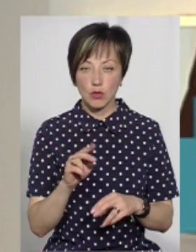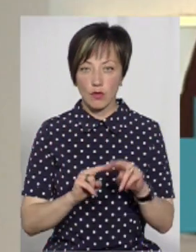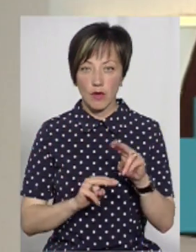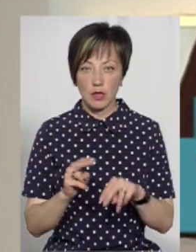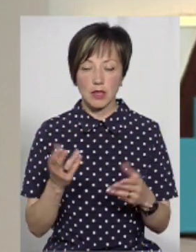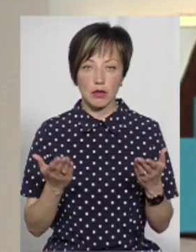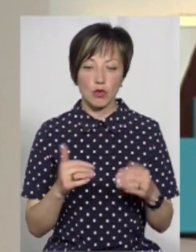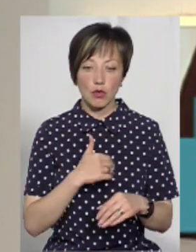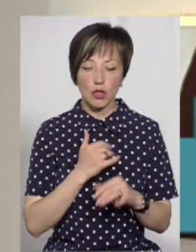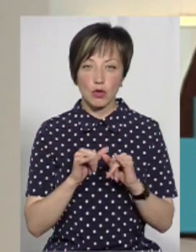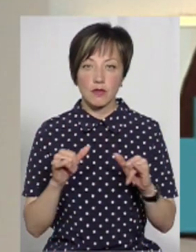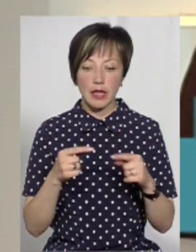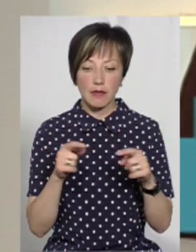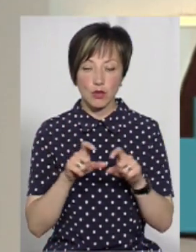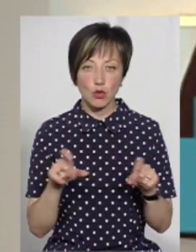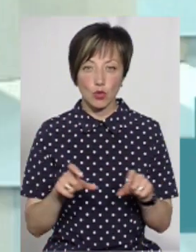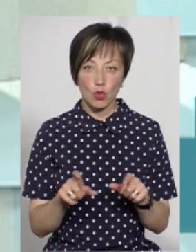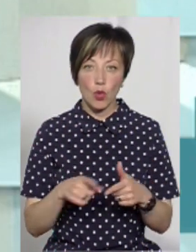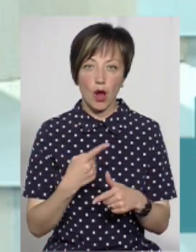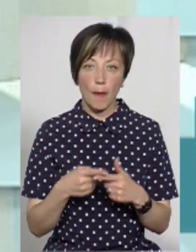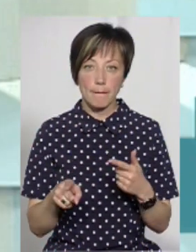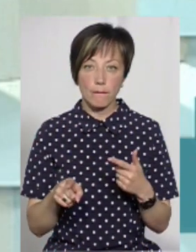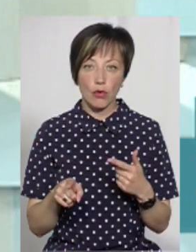ми хочемо розвинену інфраструктуру або